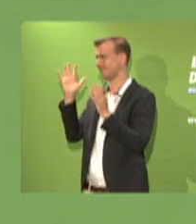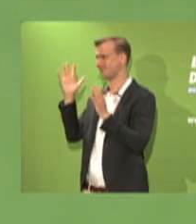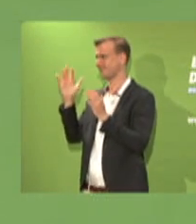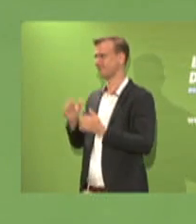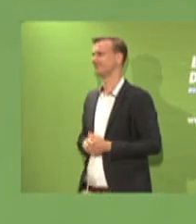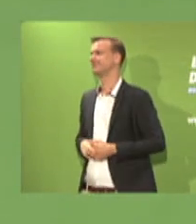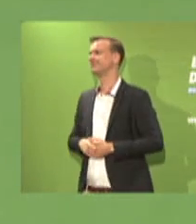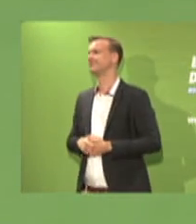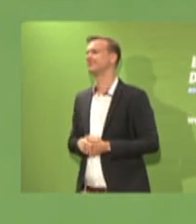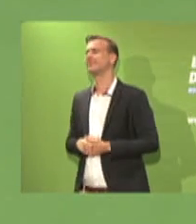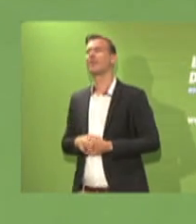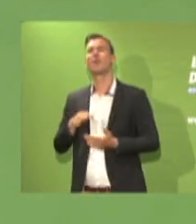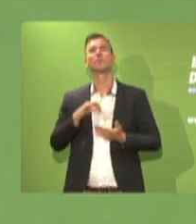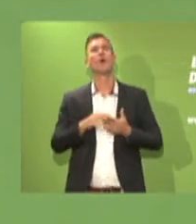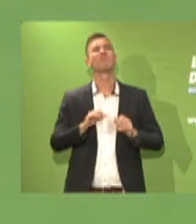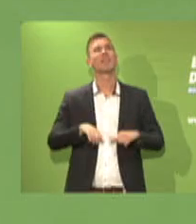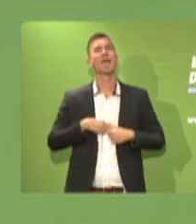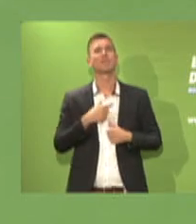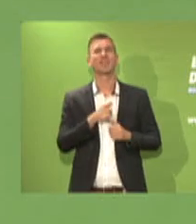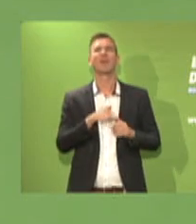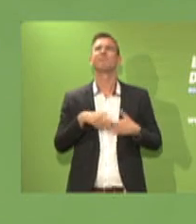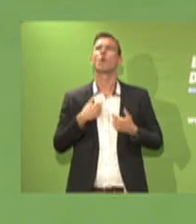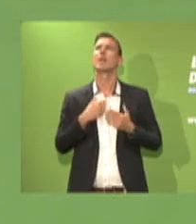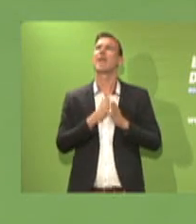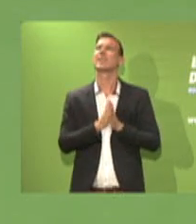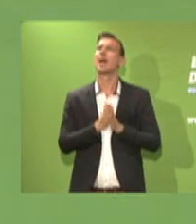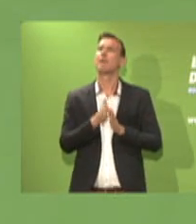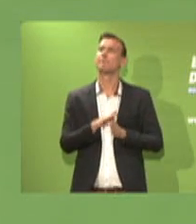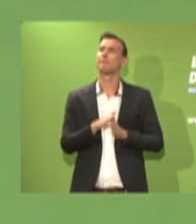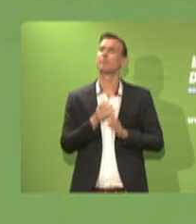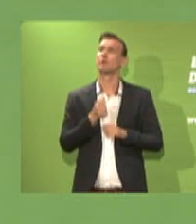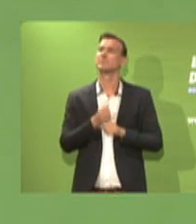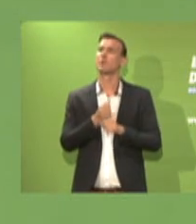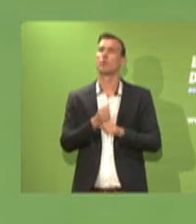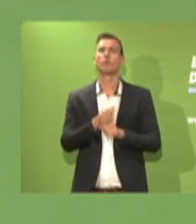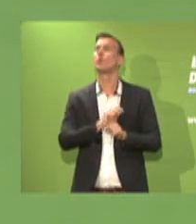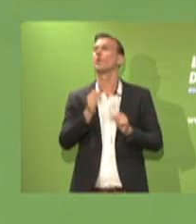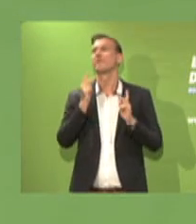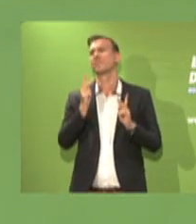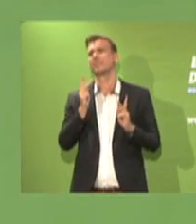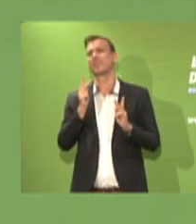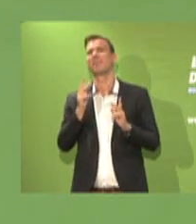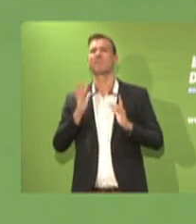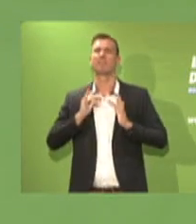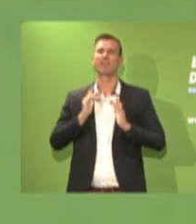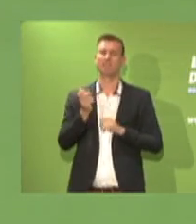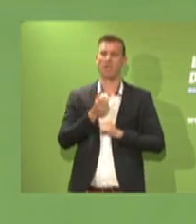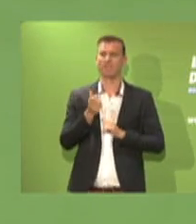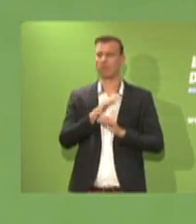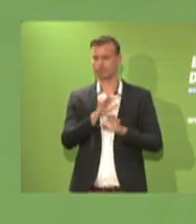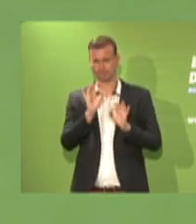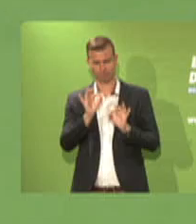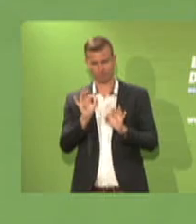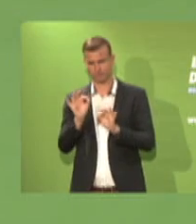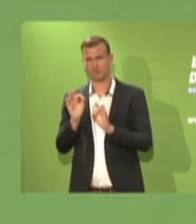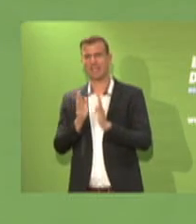Für das Dorfleben ist natürlich die Fronleichnamsprozession sehr existenziell, die Freiwillige Feuerwehr. Die Institutionen funktionieren dann noch, es